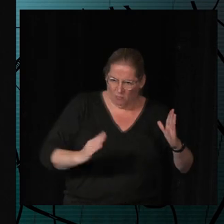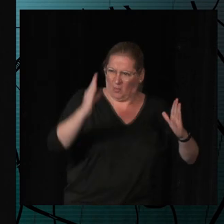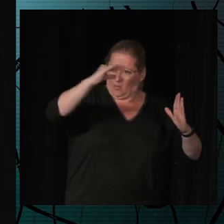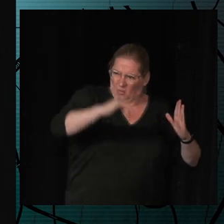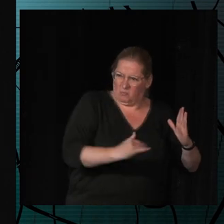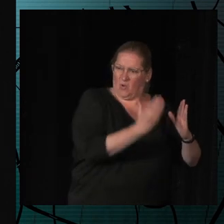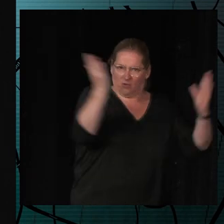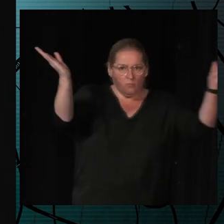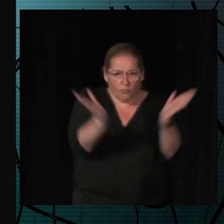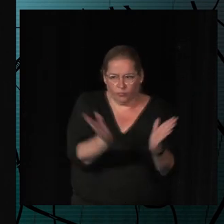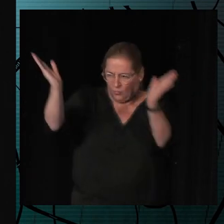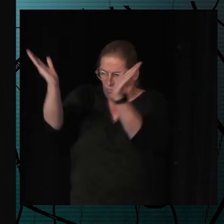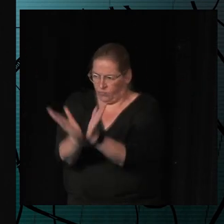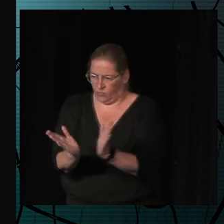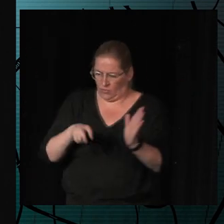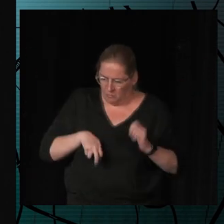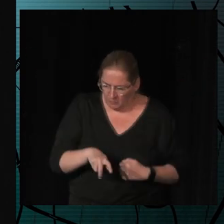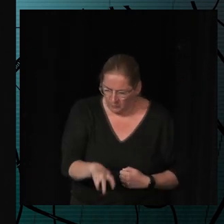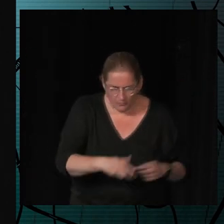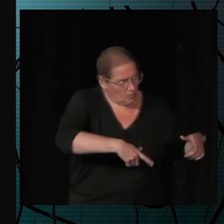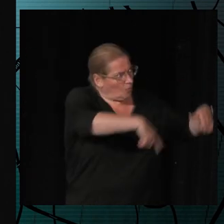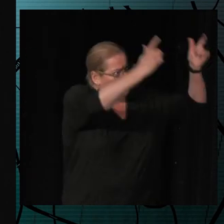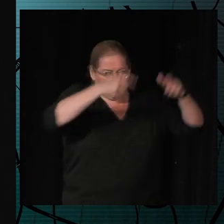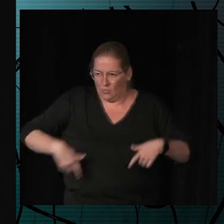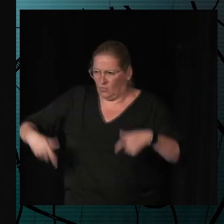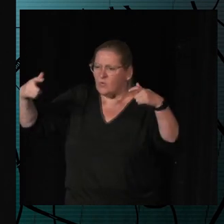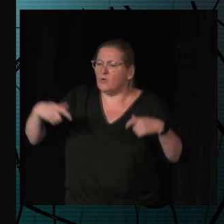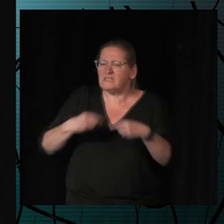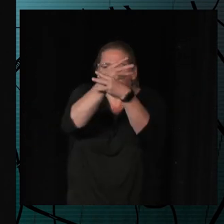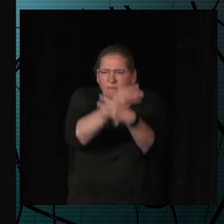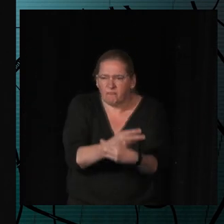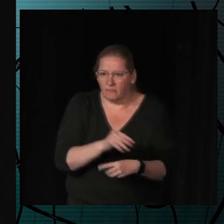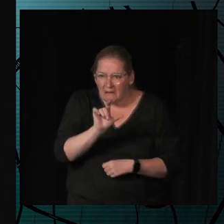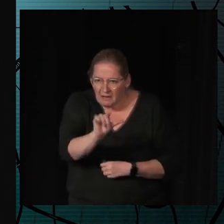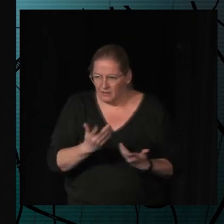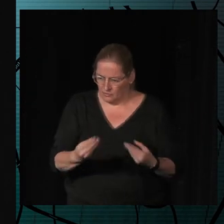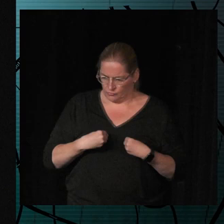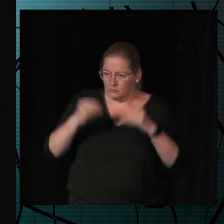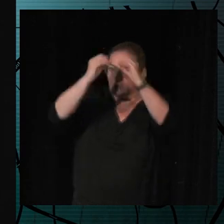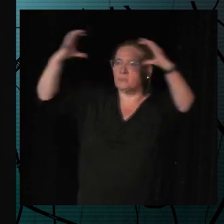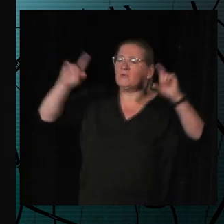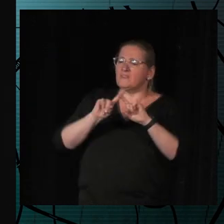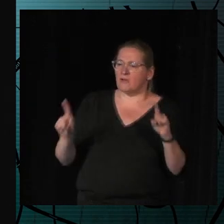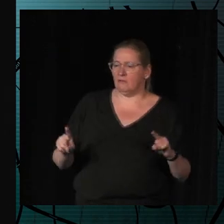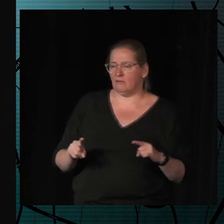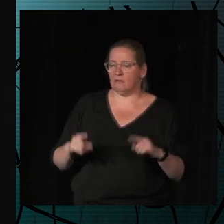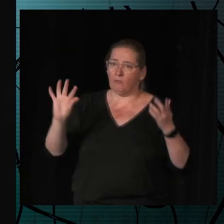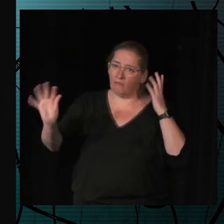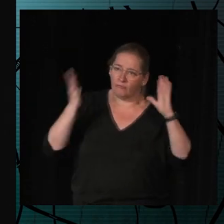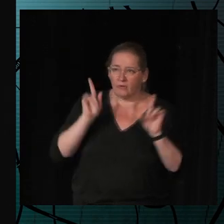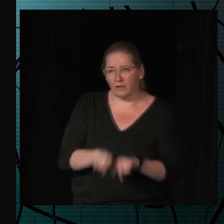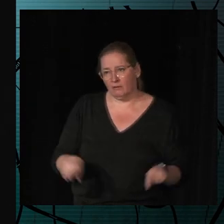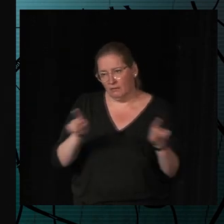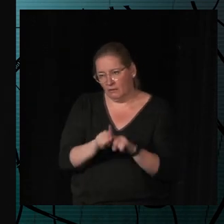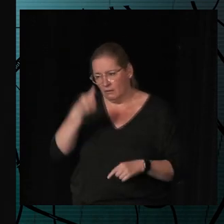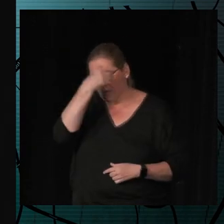n'irait pas provoquer les mêmes mécaniques de jeu et les mêmes idées de jeu que un jeu qui se passe pour la Xe fois dans une forêt du nord des